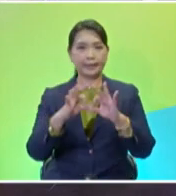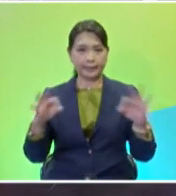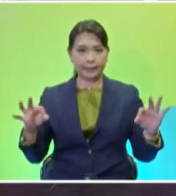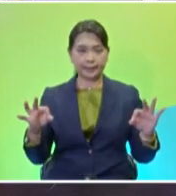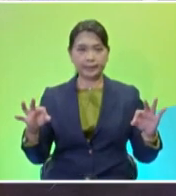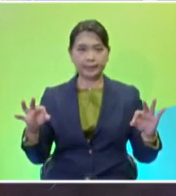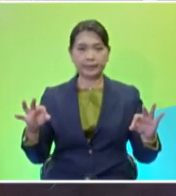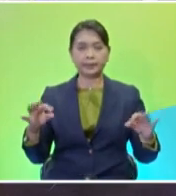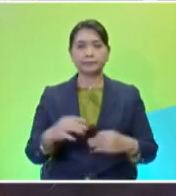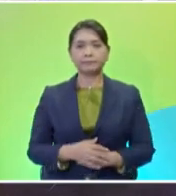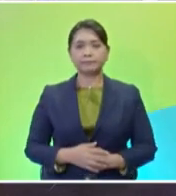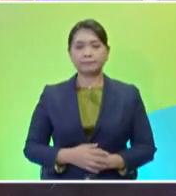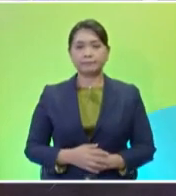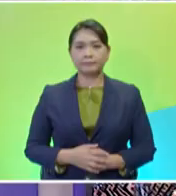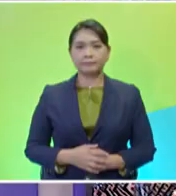juga